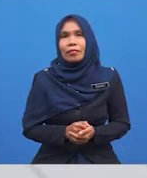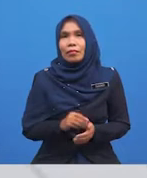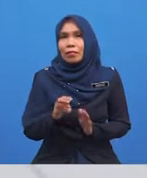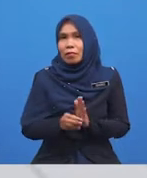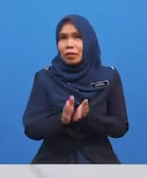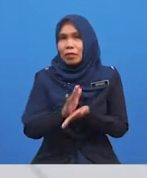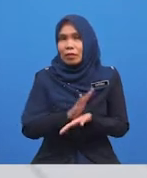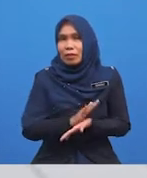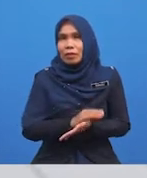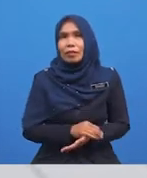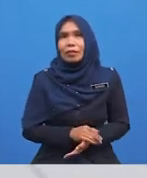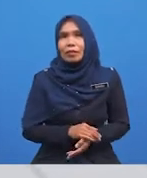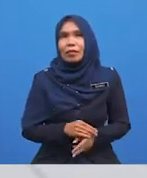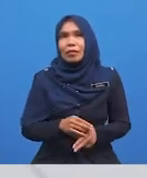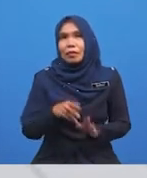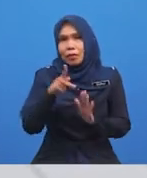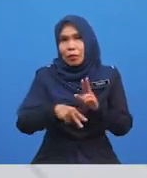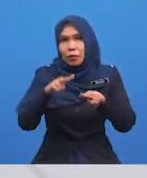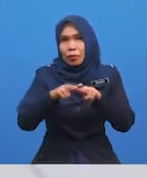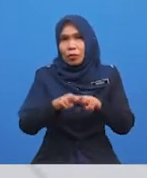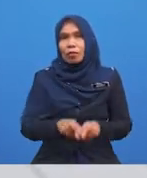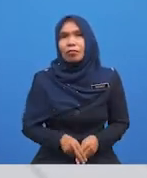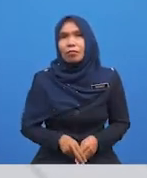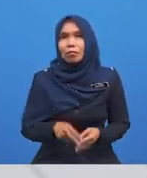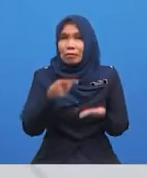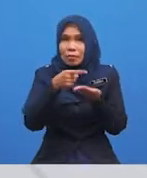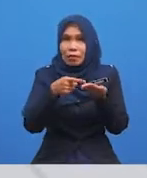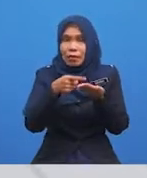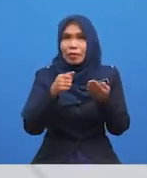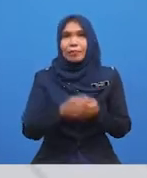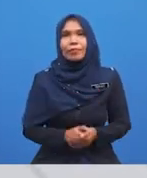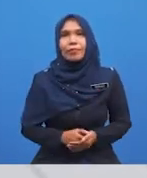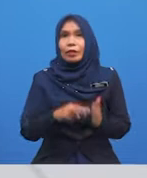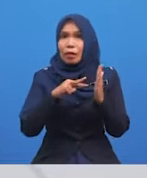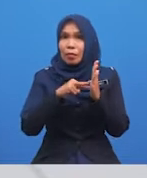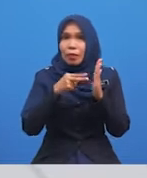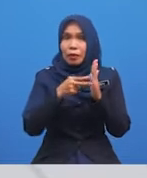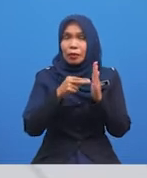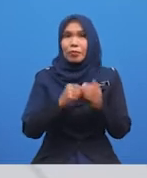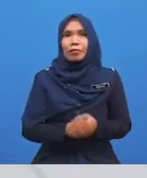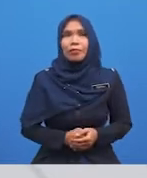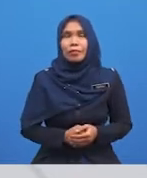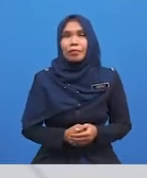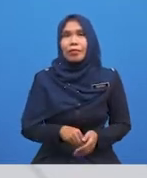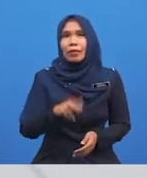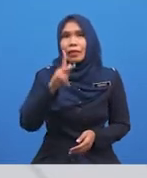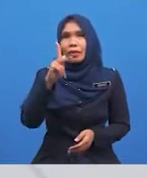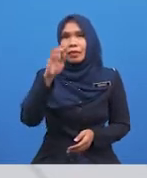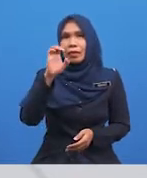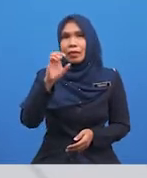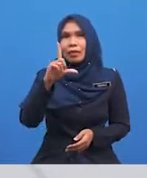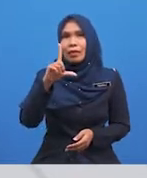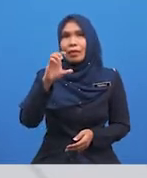perkataan kelestarian? Apakah yang dimaksudkan dengan kelestarian? Cikgu beri sedikit masa